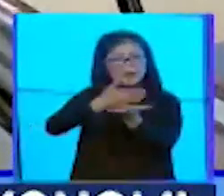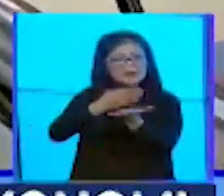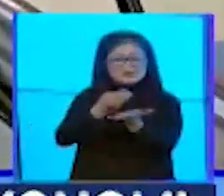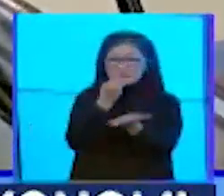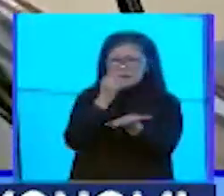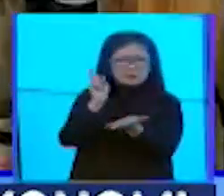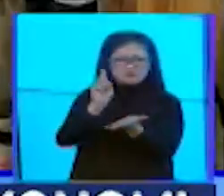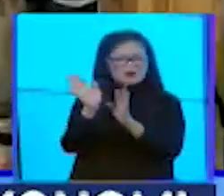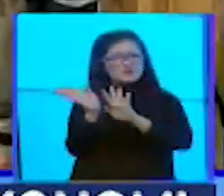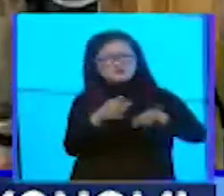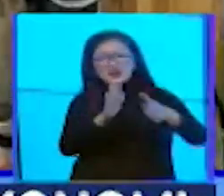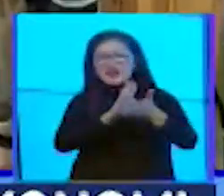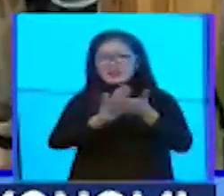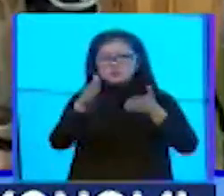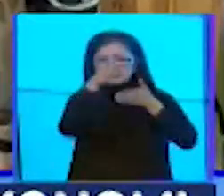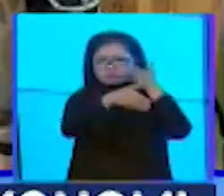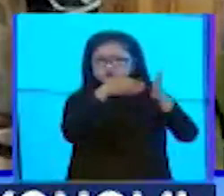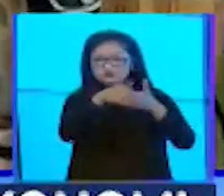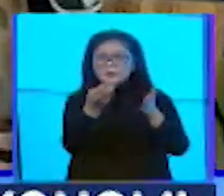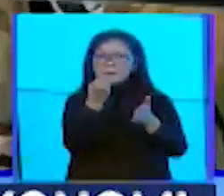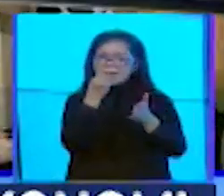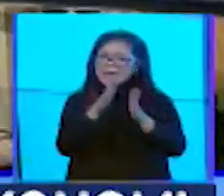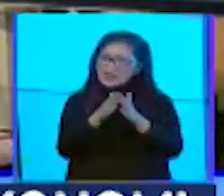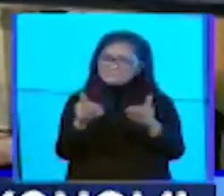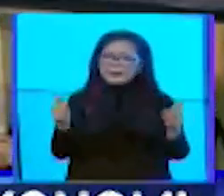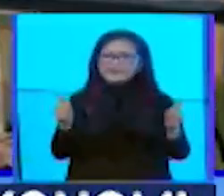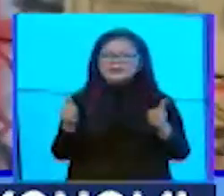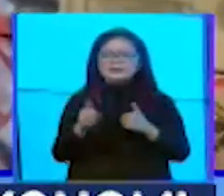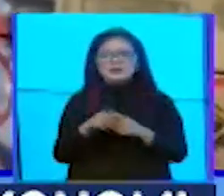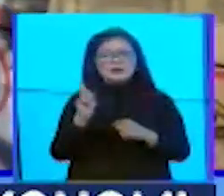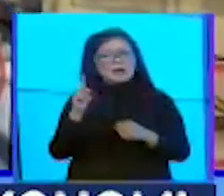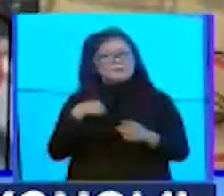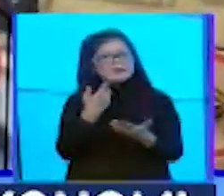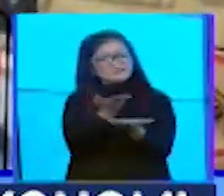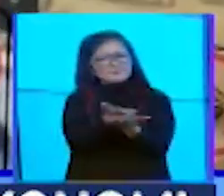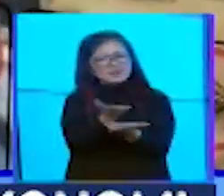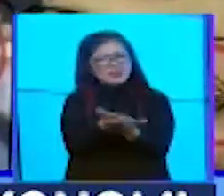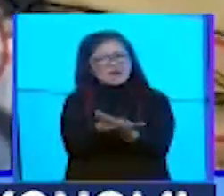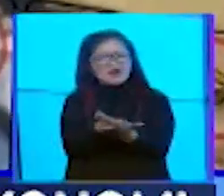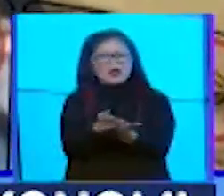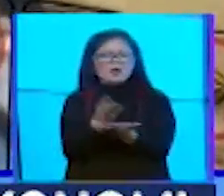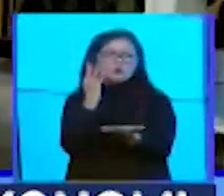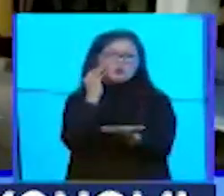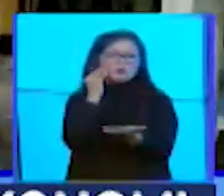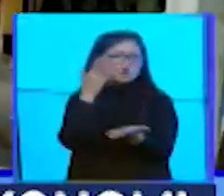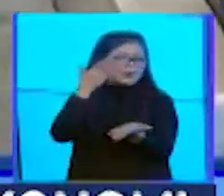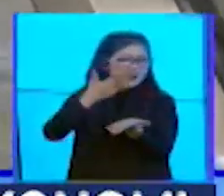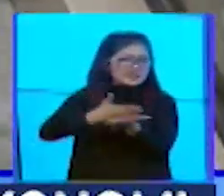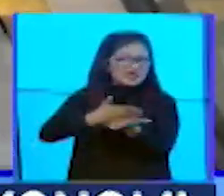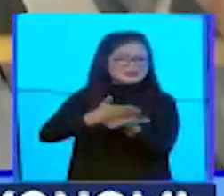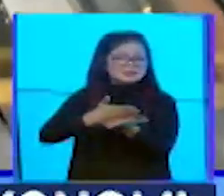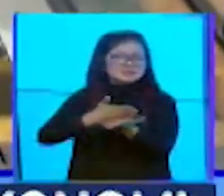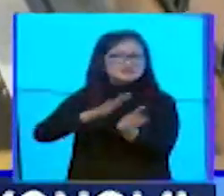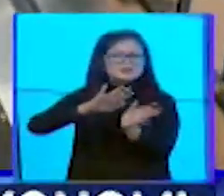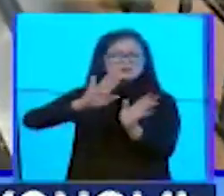jauh lebih aman dan lebih sehat, sehingga kami meminta tidak perlu ada pembatasan usia lagi dan tidak perlu lagi ada pembatasan jam waktu